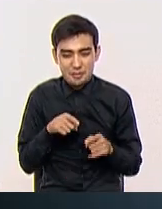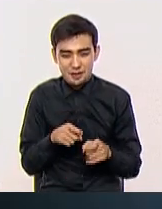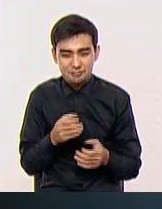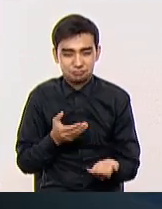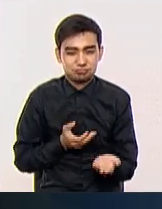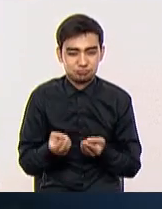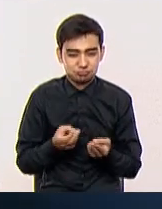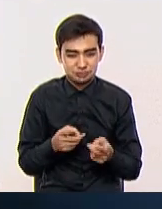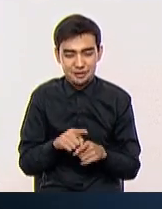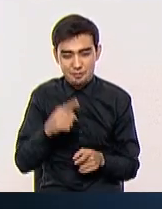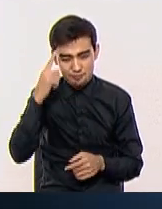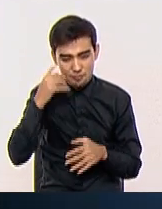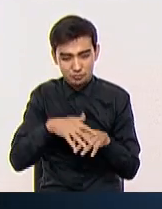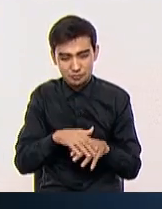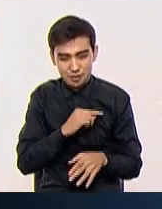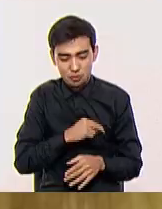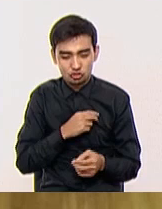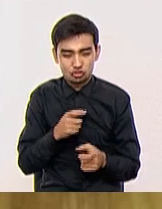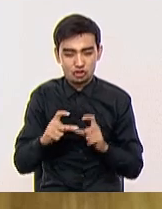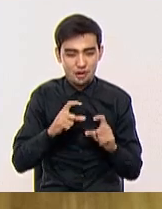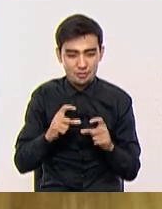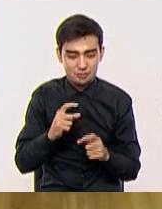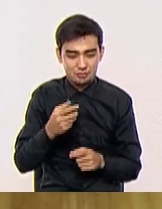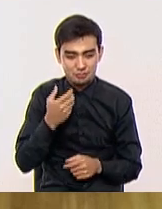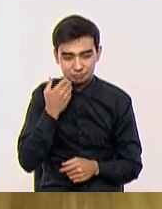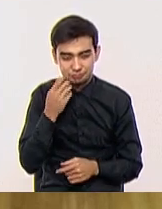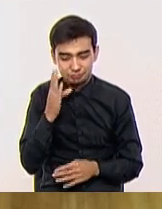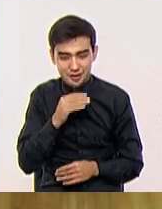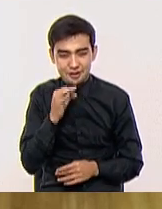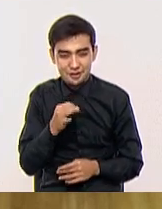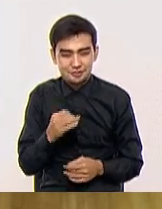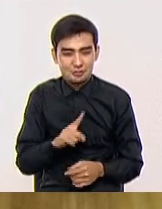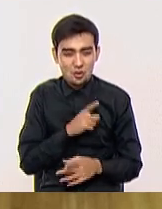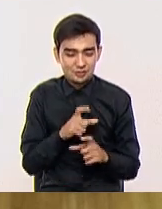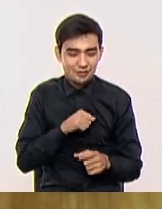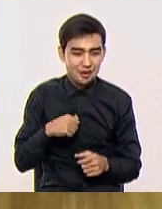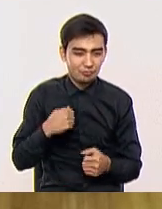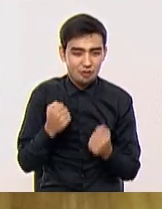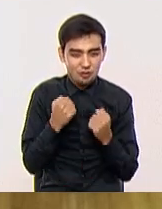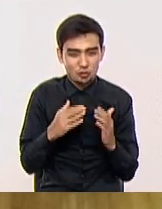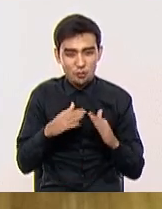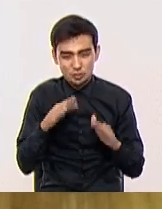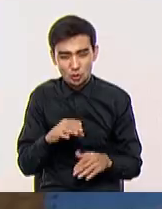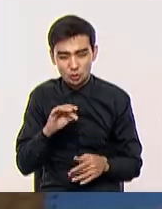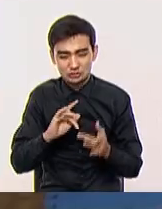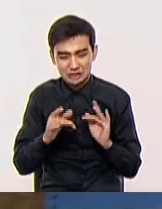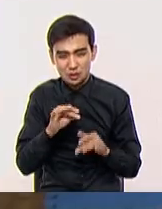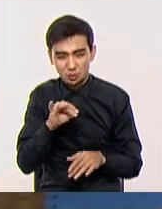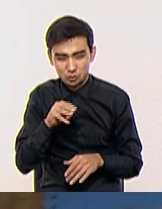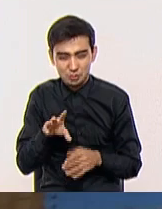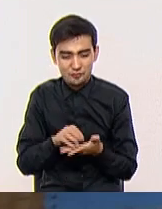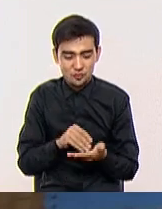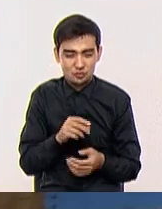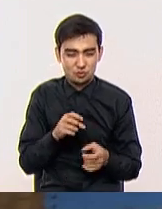лыжах. Для работы мозга полезны шахматы. Специалисты предупреждают, что самостоятельные занятия дома по Ютубу чреваты